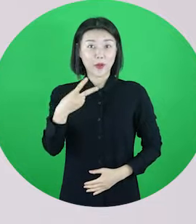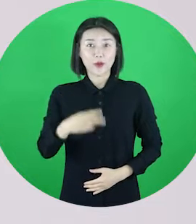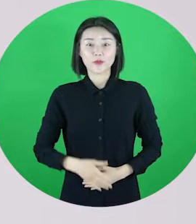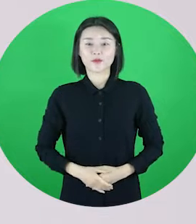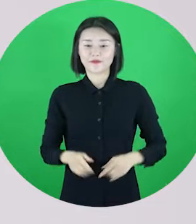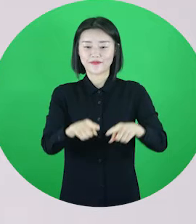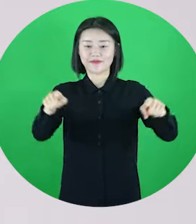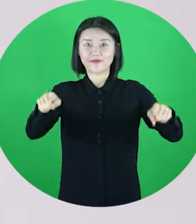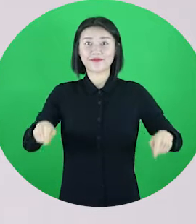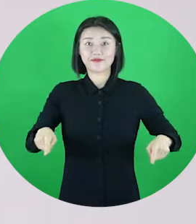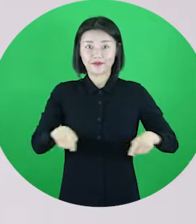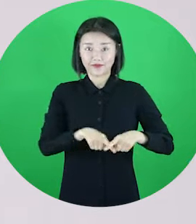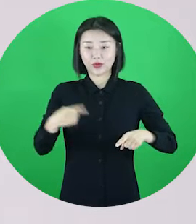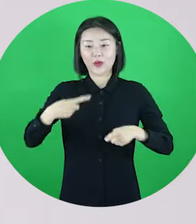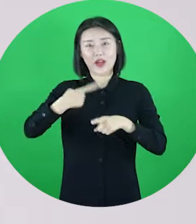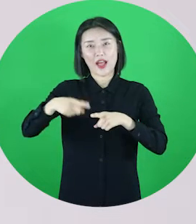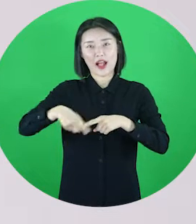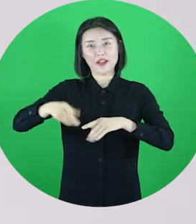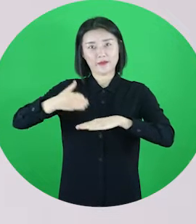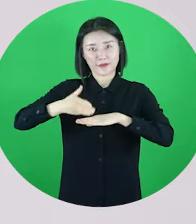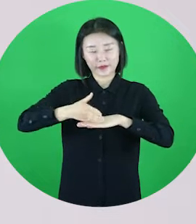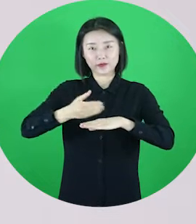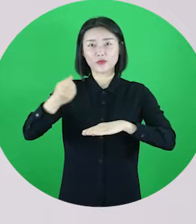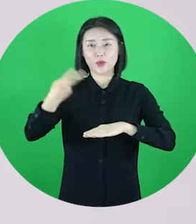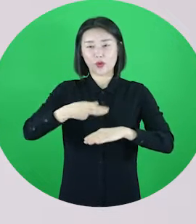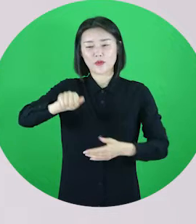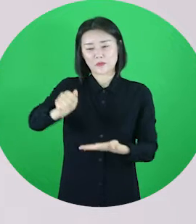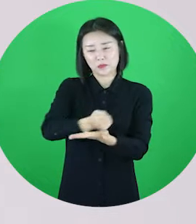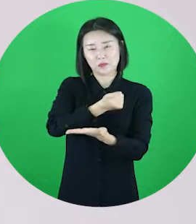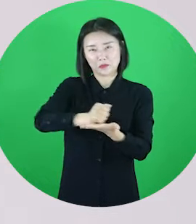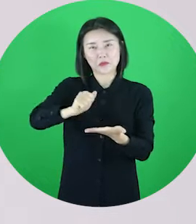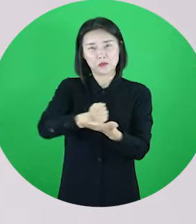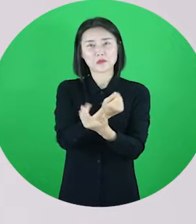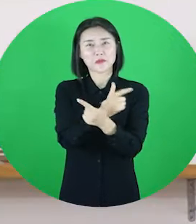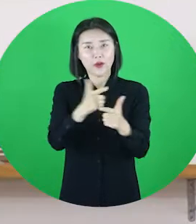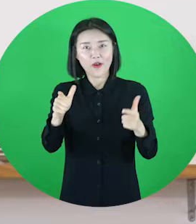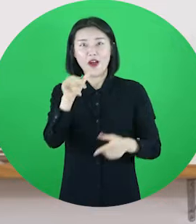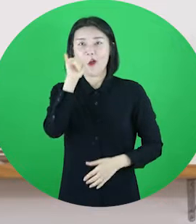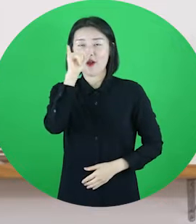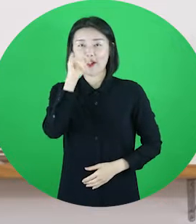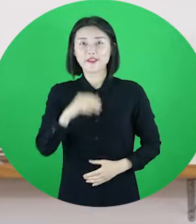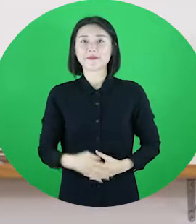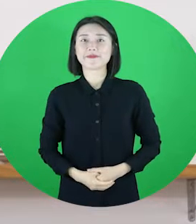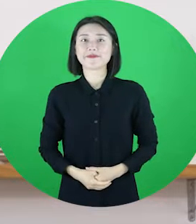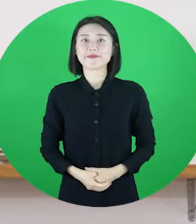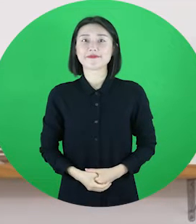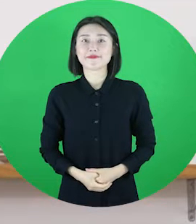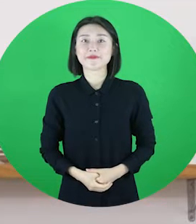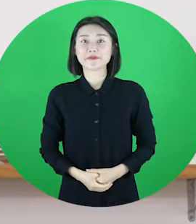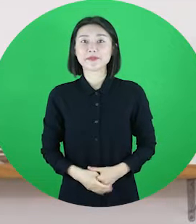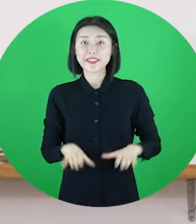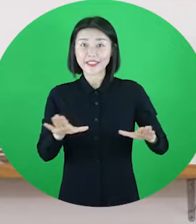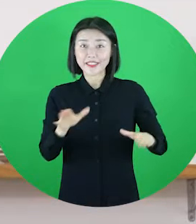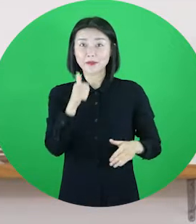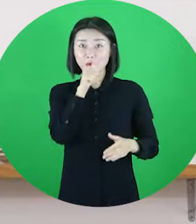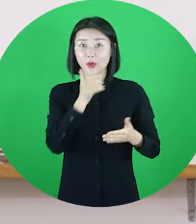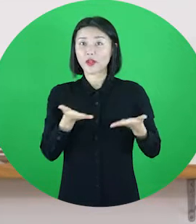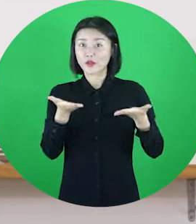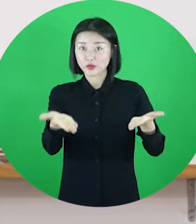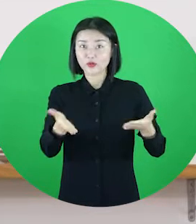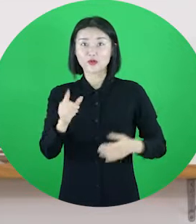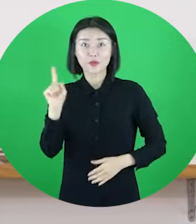그리고 도마와 칼, 볶음용 조리도구를 사용할 거예요. 자, 방금 소개한 재료들을